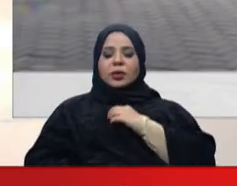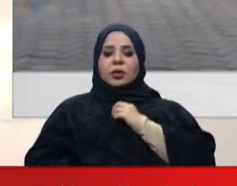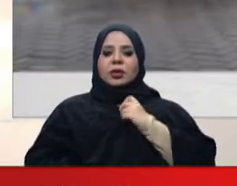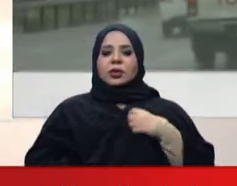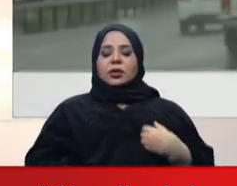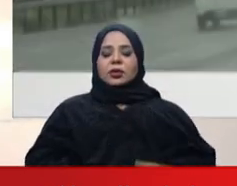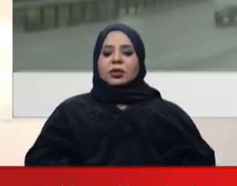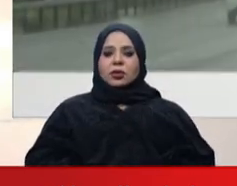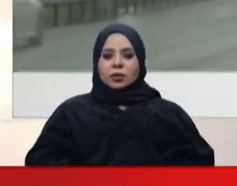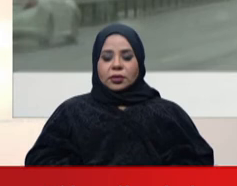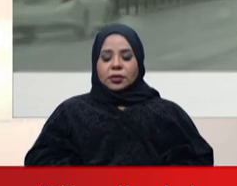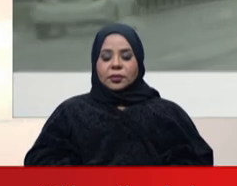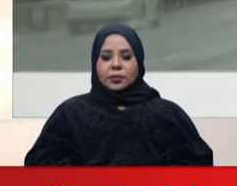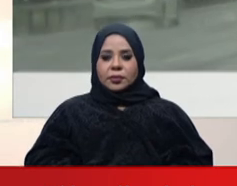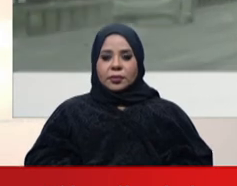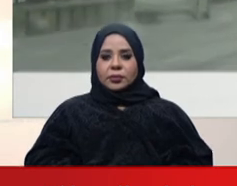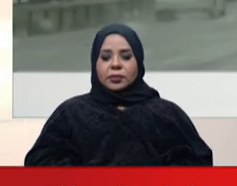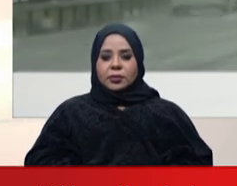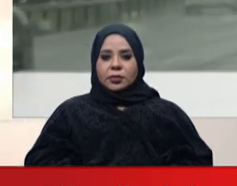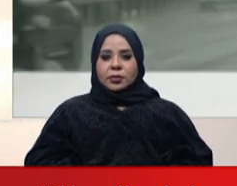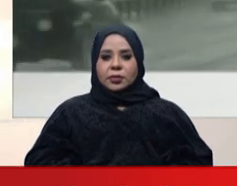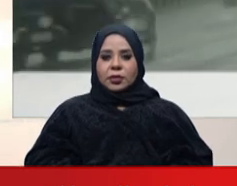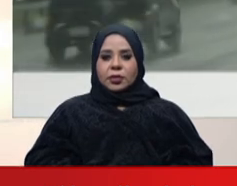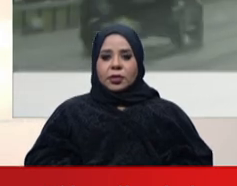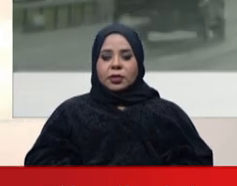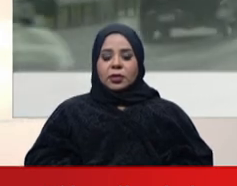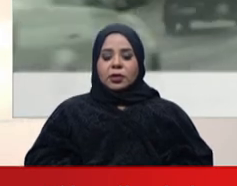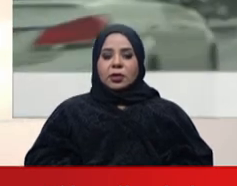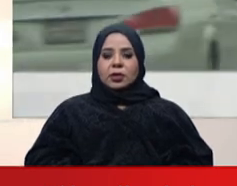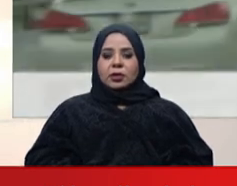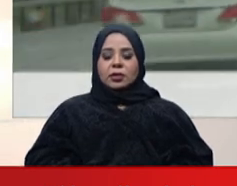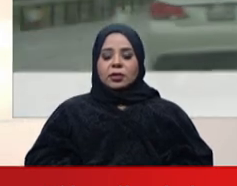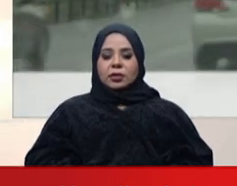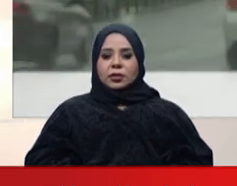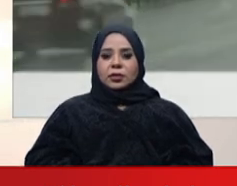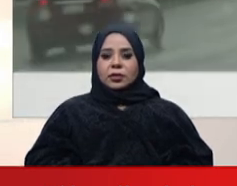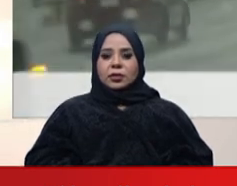يتم تطويرها من ضمن نفس مشروع الطرق.